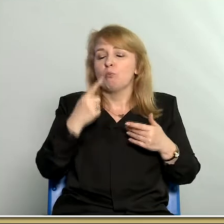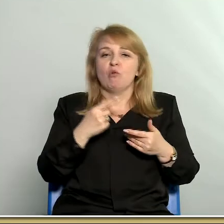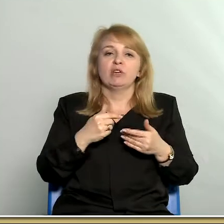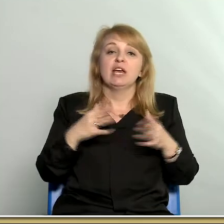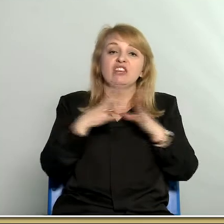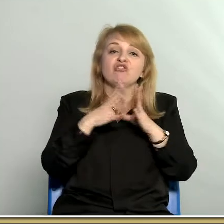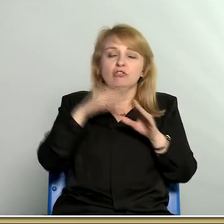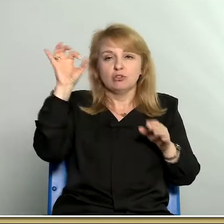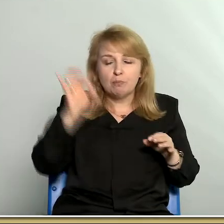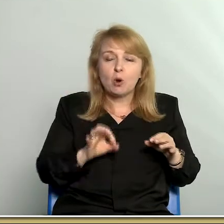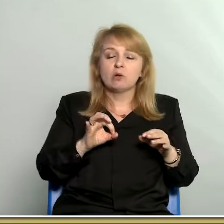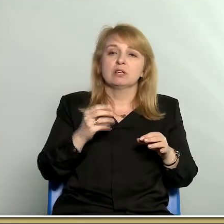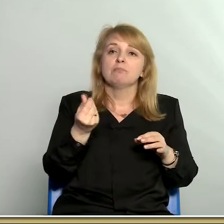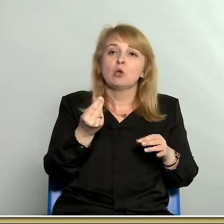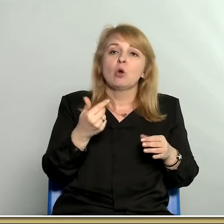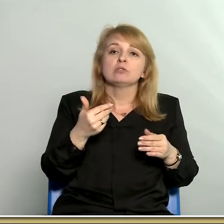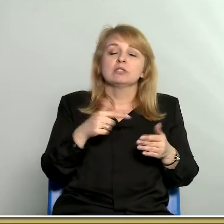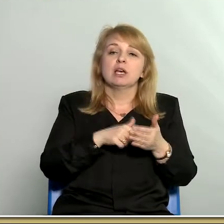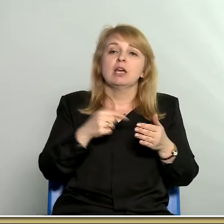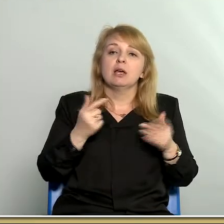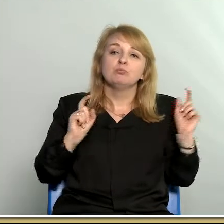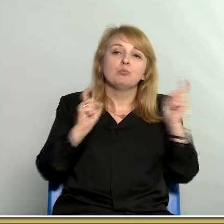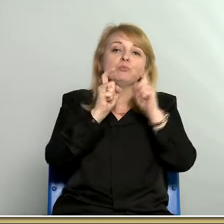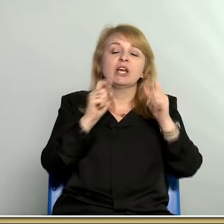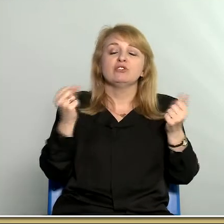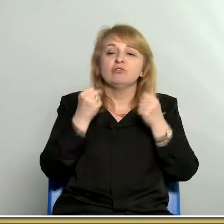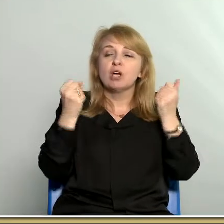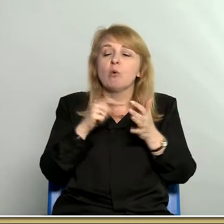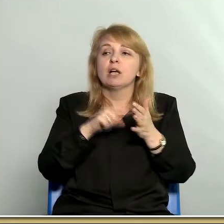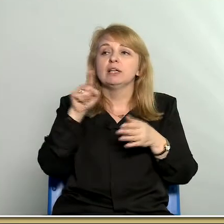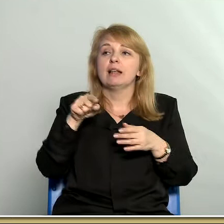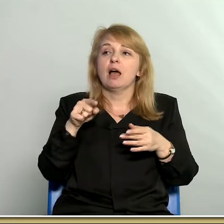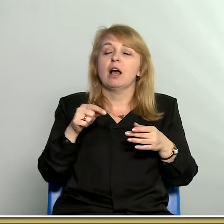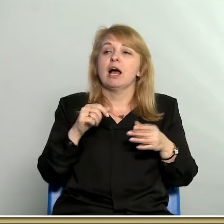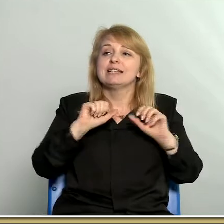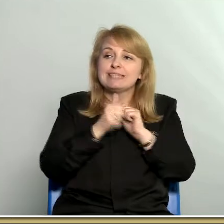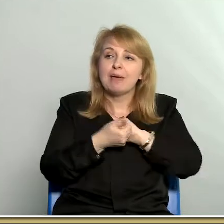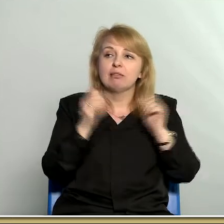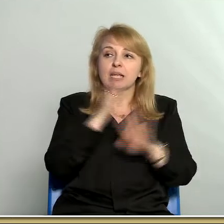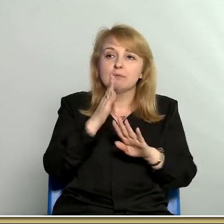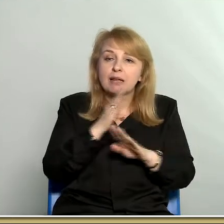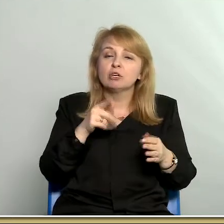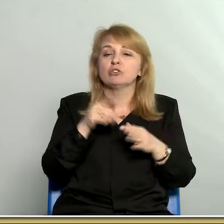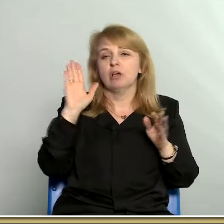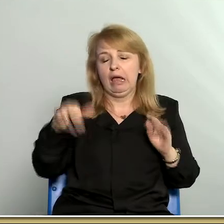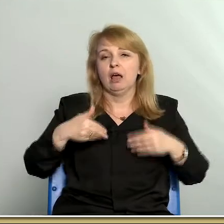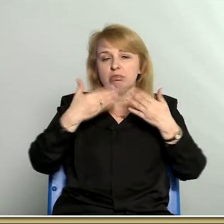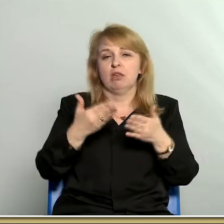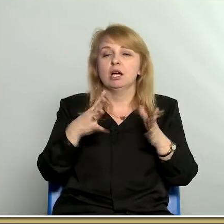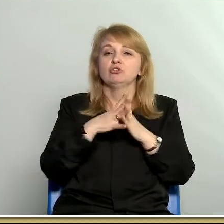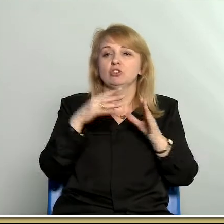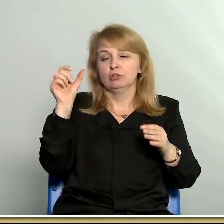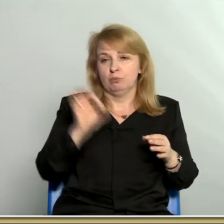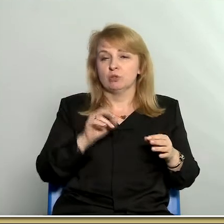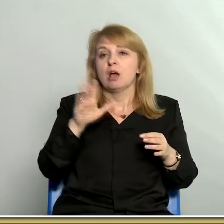alokacji przewidzianej na przeciwdziałaniom czy adaptacji do zmian klimatycznych może być. Skoro mamy w tym działaniu około